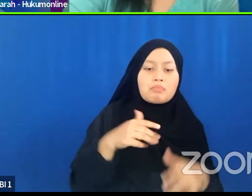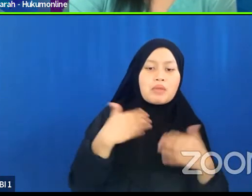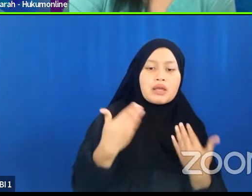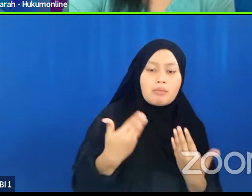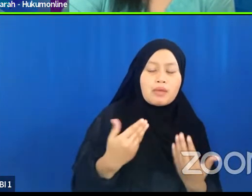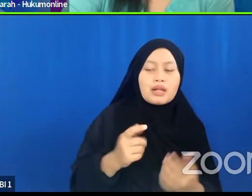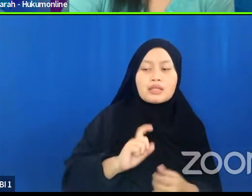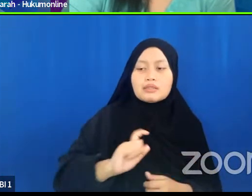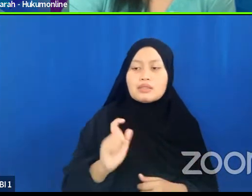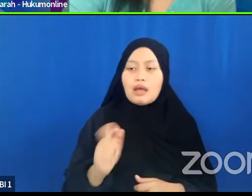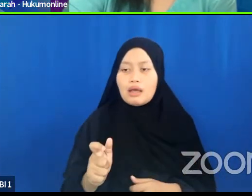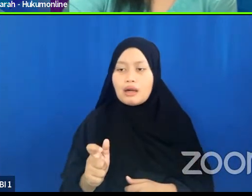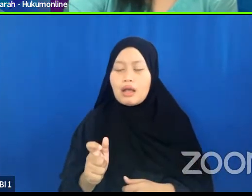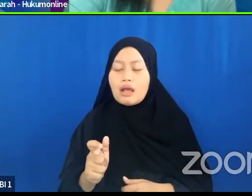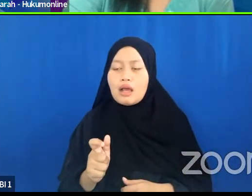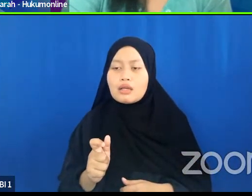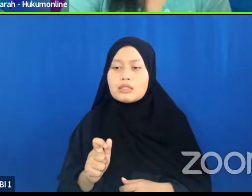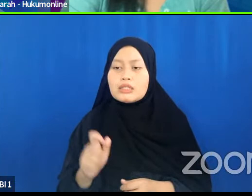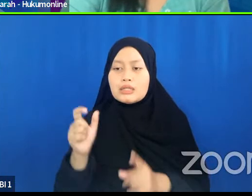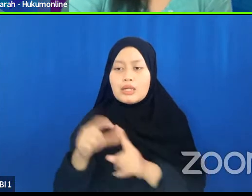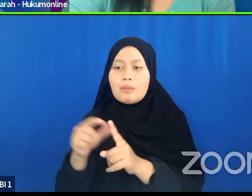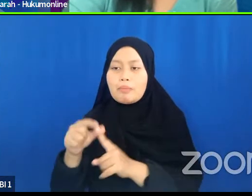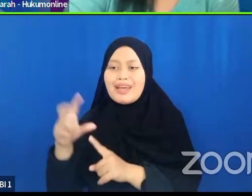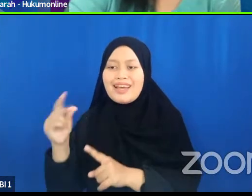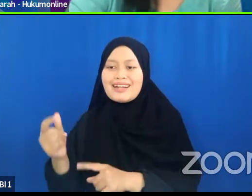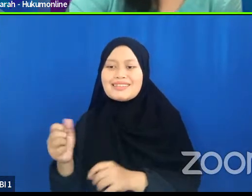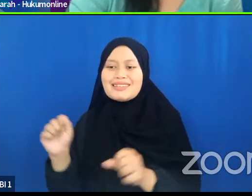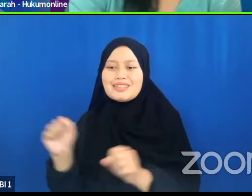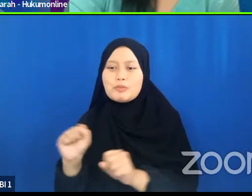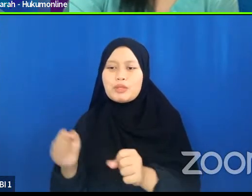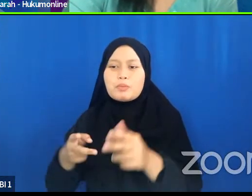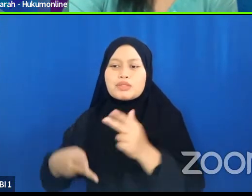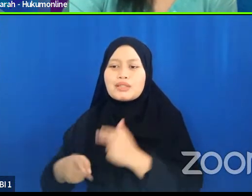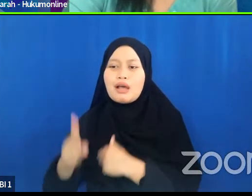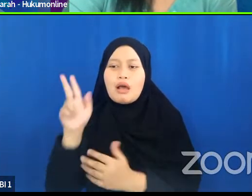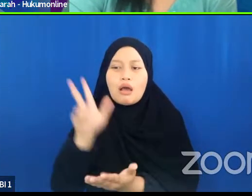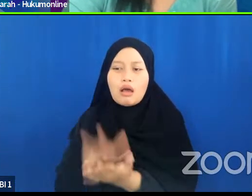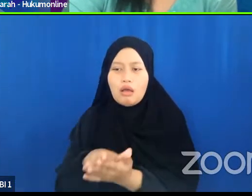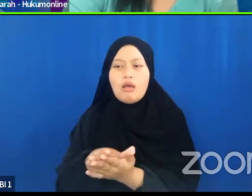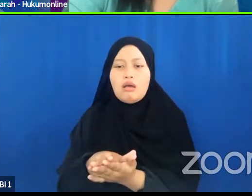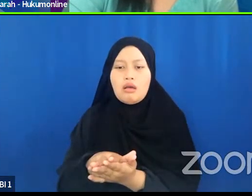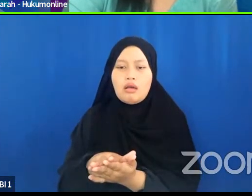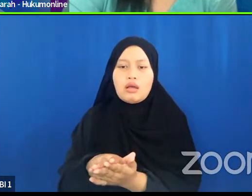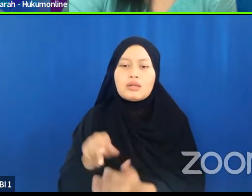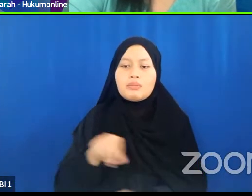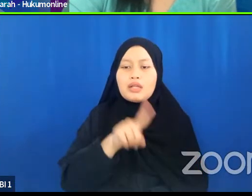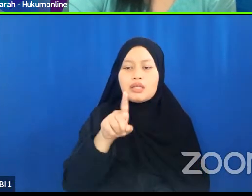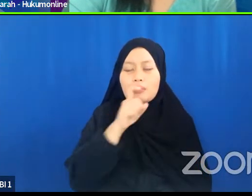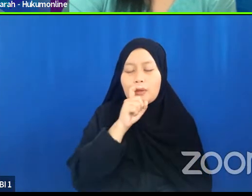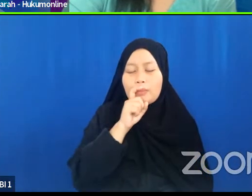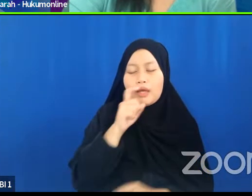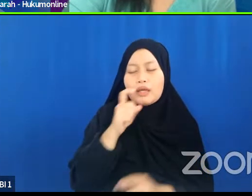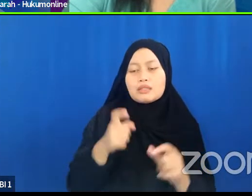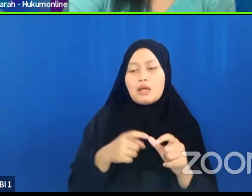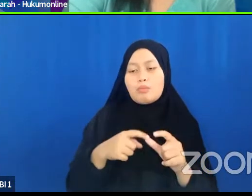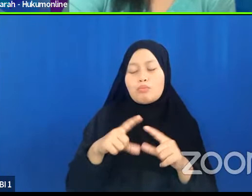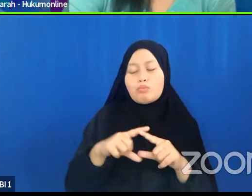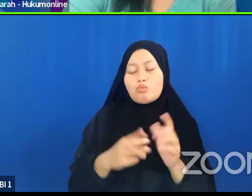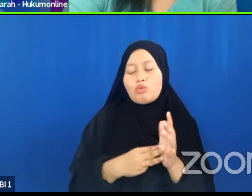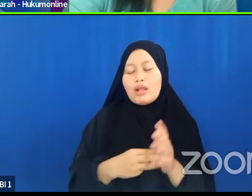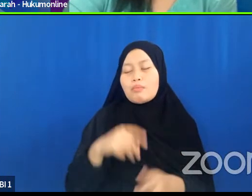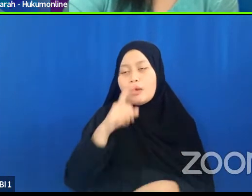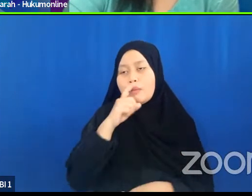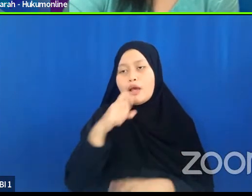diundangkannya undang-undang PDP Ini ini pertanyaan kepada Samuel ke Pak Kosasih dan Pak Dani dan terakhir ini